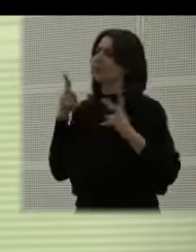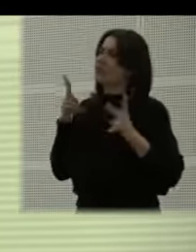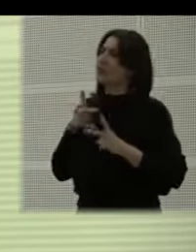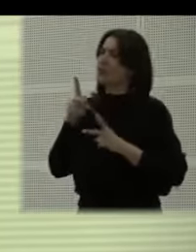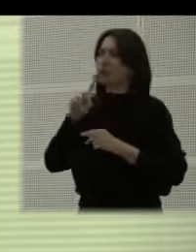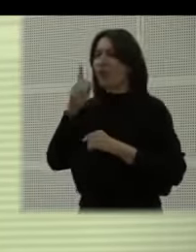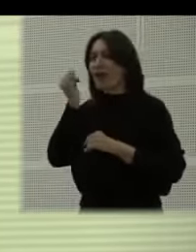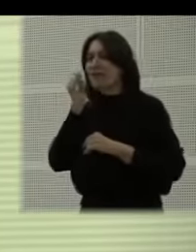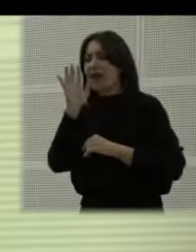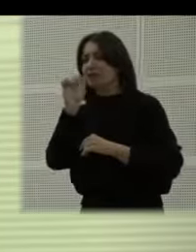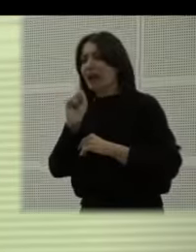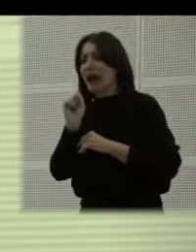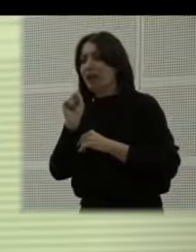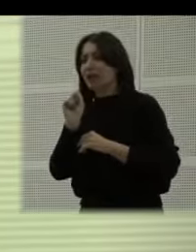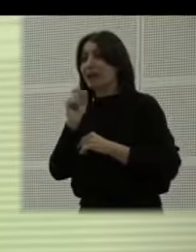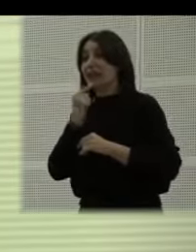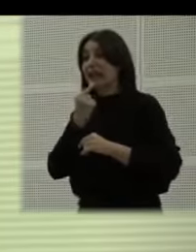capire chi